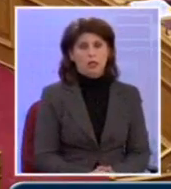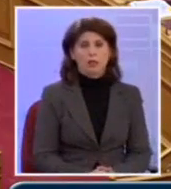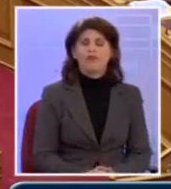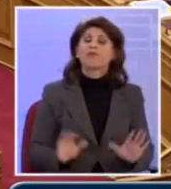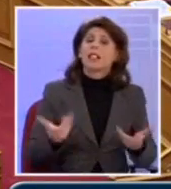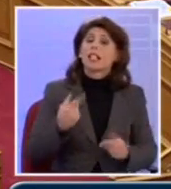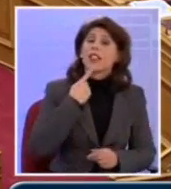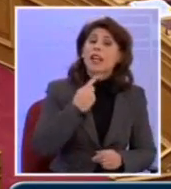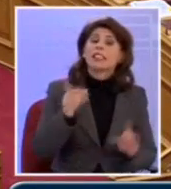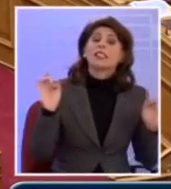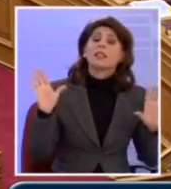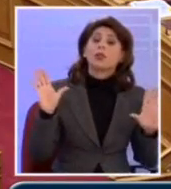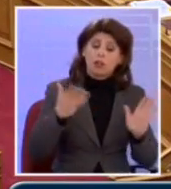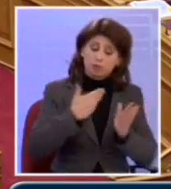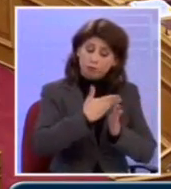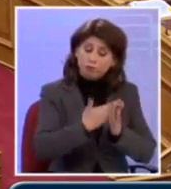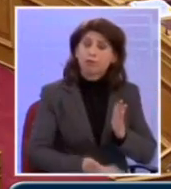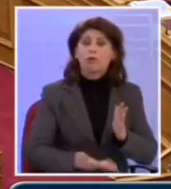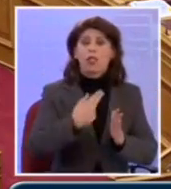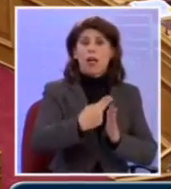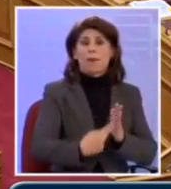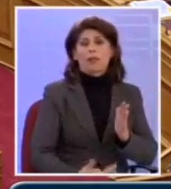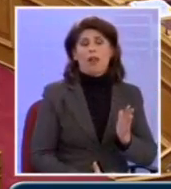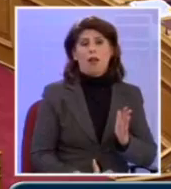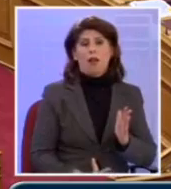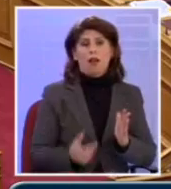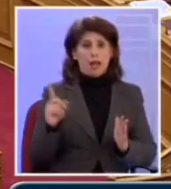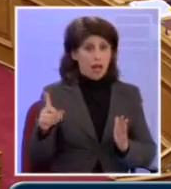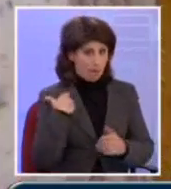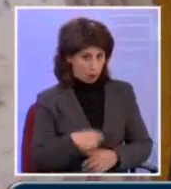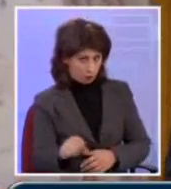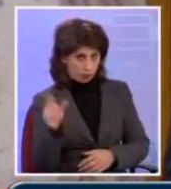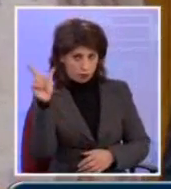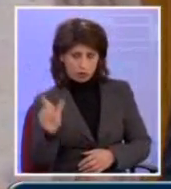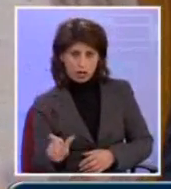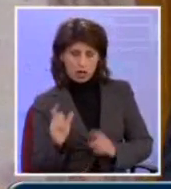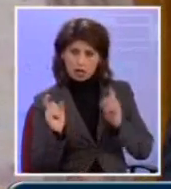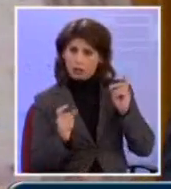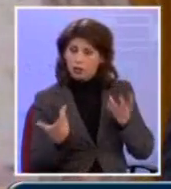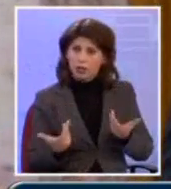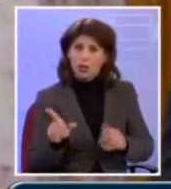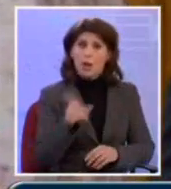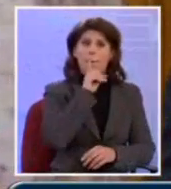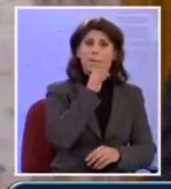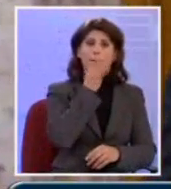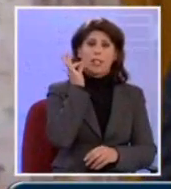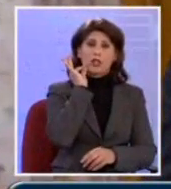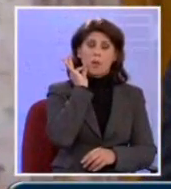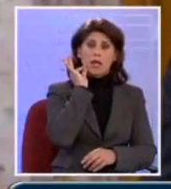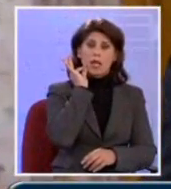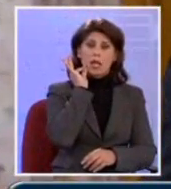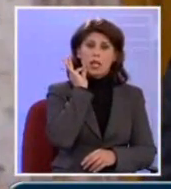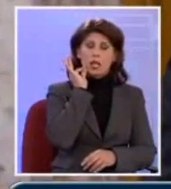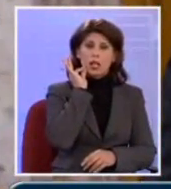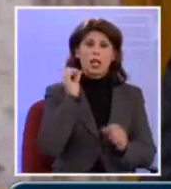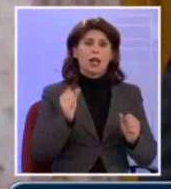Γιατί δεν αναφέρεστε καθόλου σε αυτά τα ζητήματα. Είστε απόν, είστε σιωπηλός,